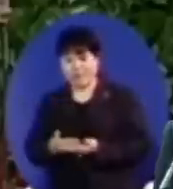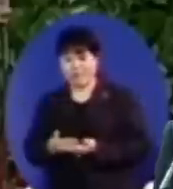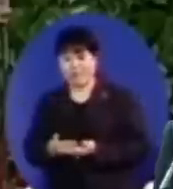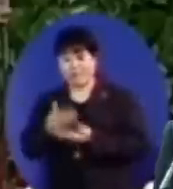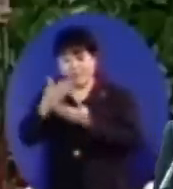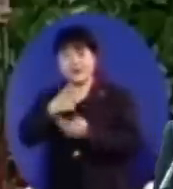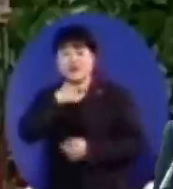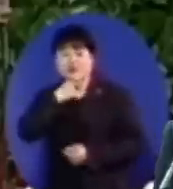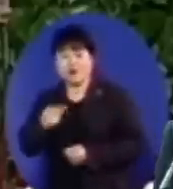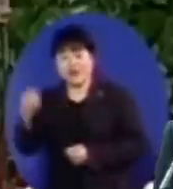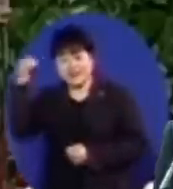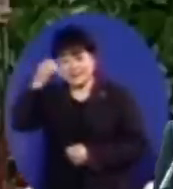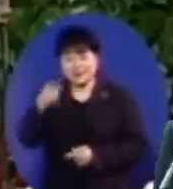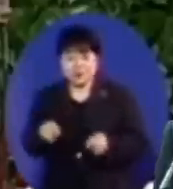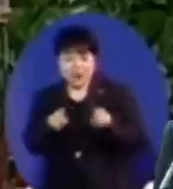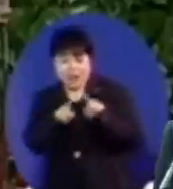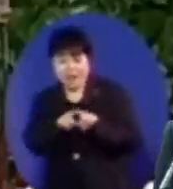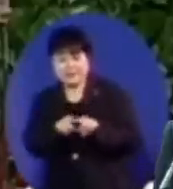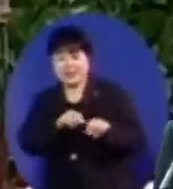받기를 원했고 성령과 같이